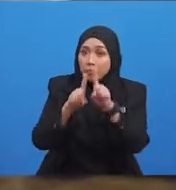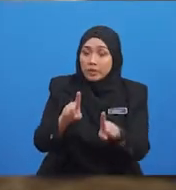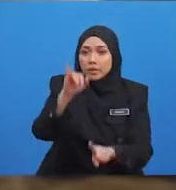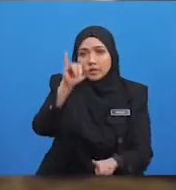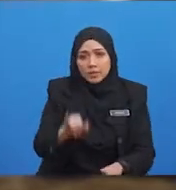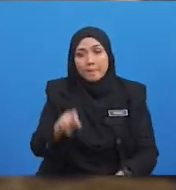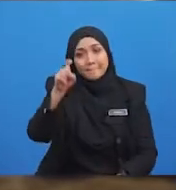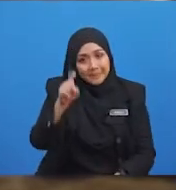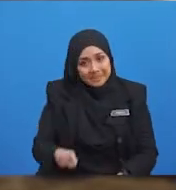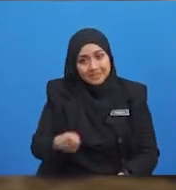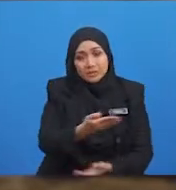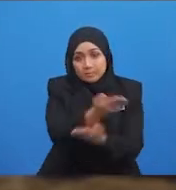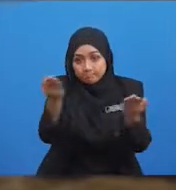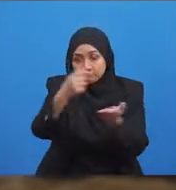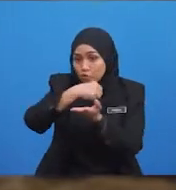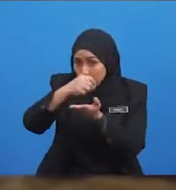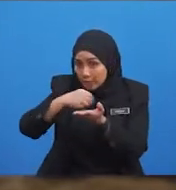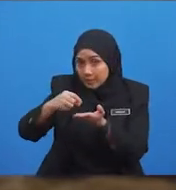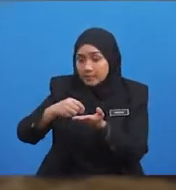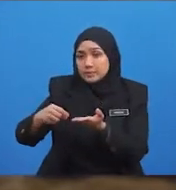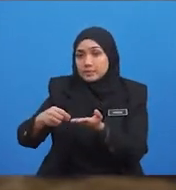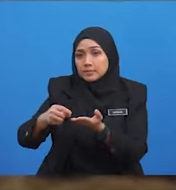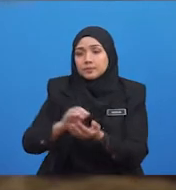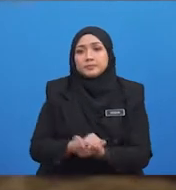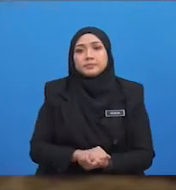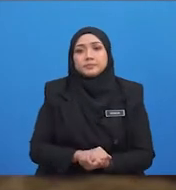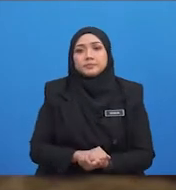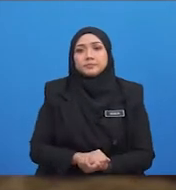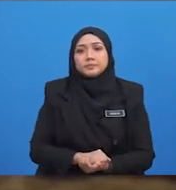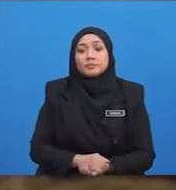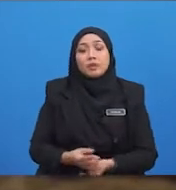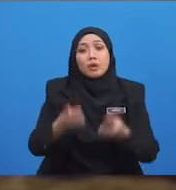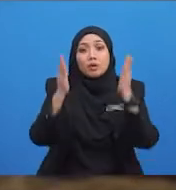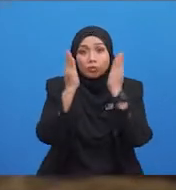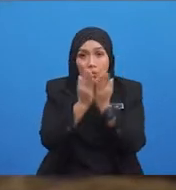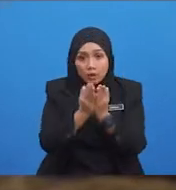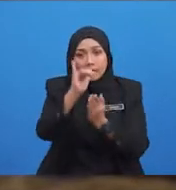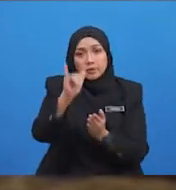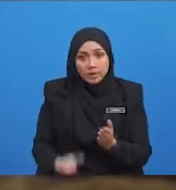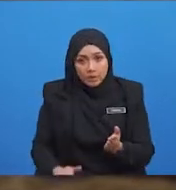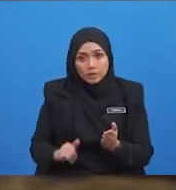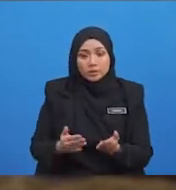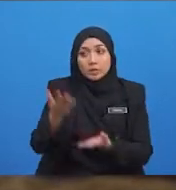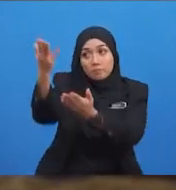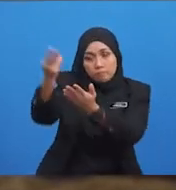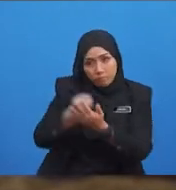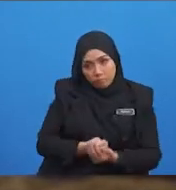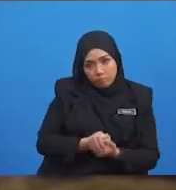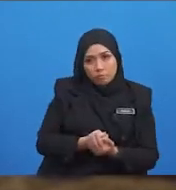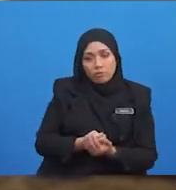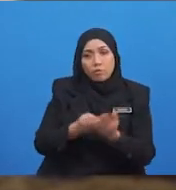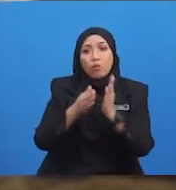Jawapan yang perlu kamu tulis ialah, doa yang dimohon